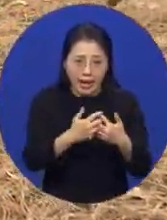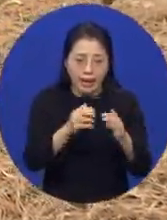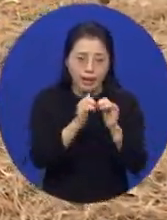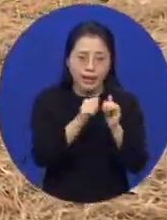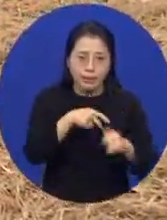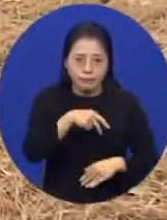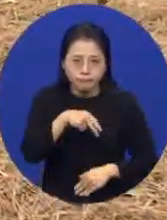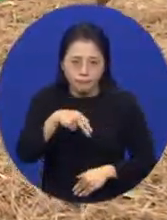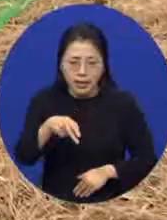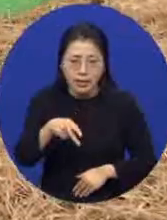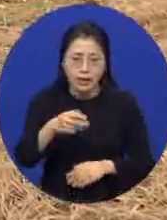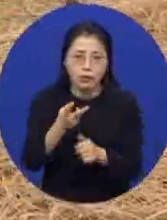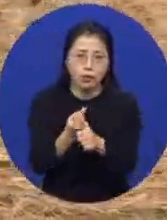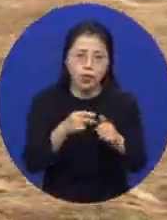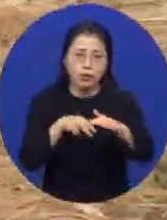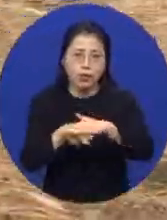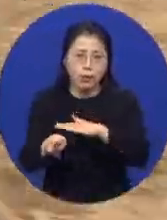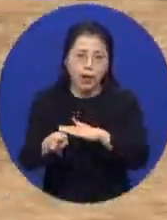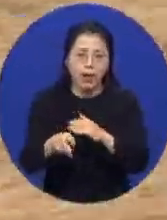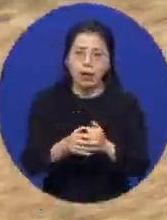쏜살같이 달려갑니다